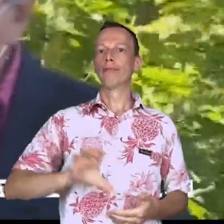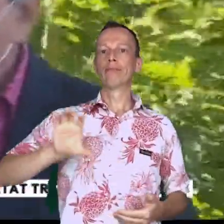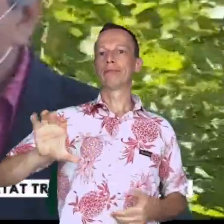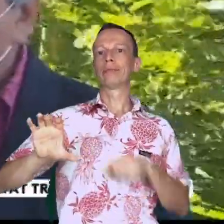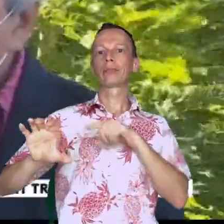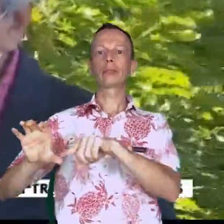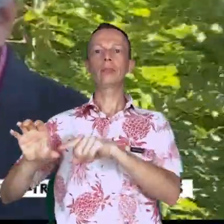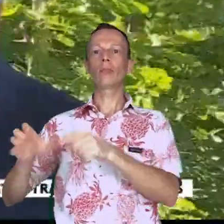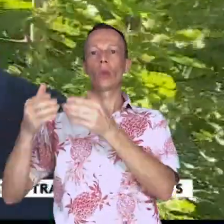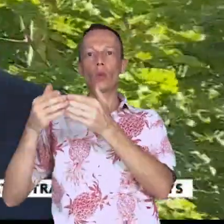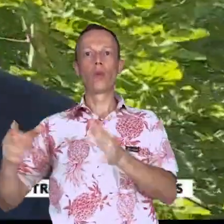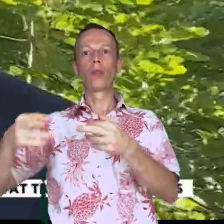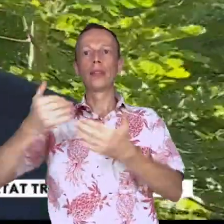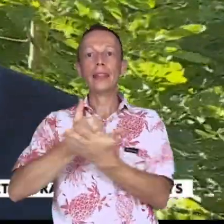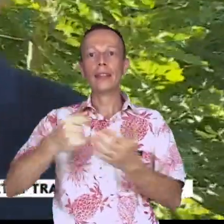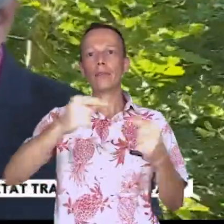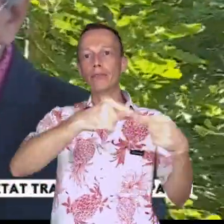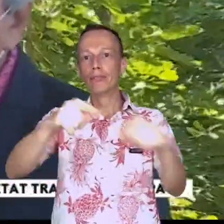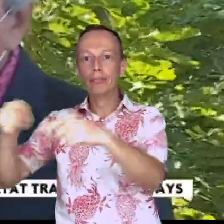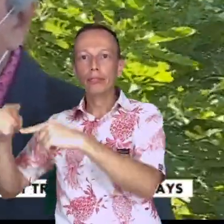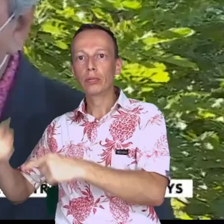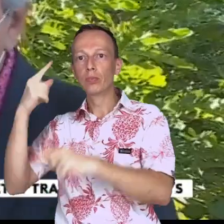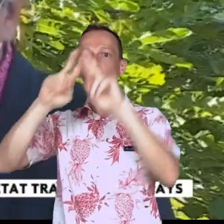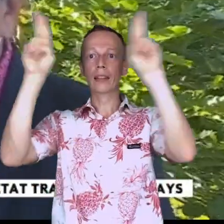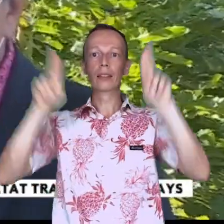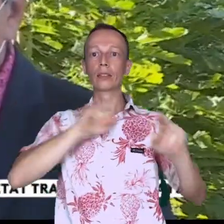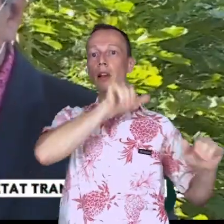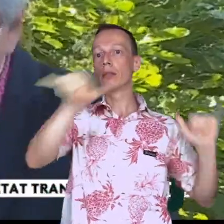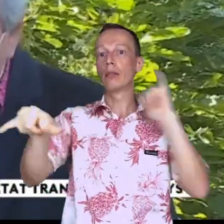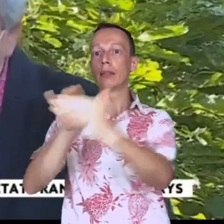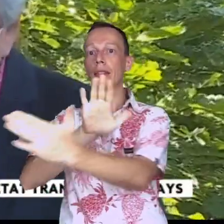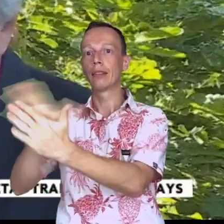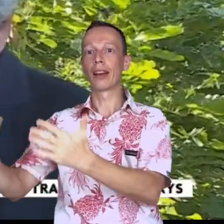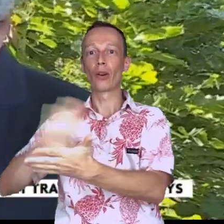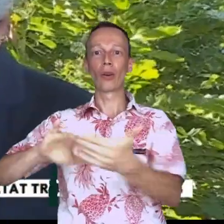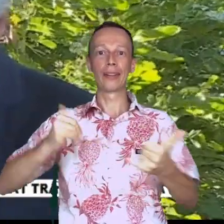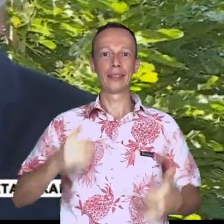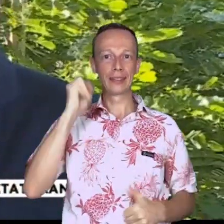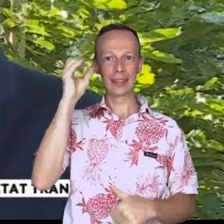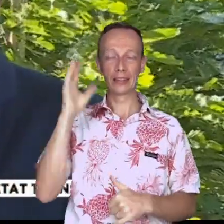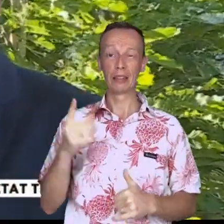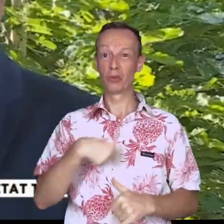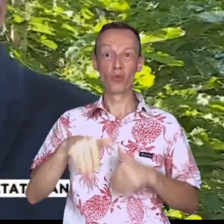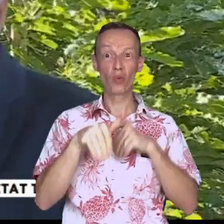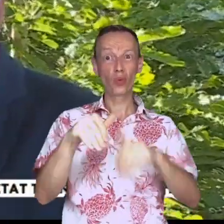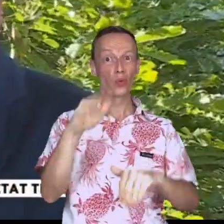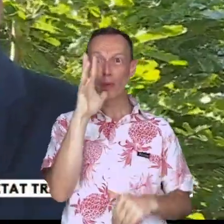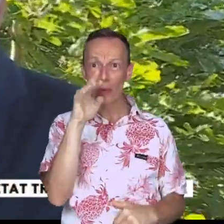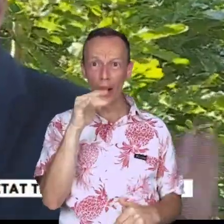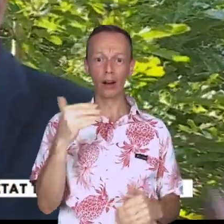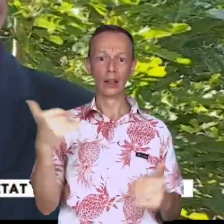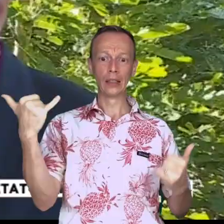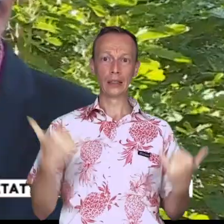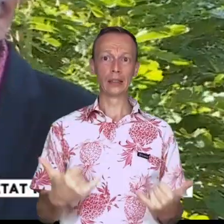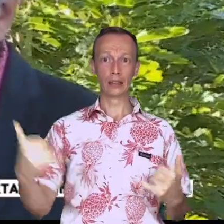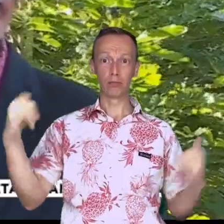de Tahiti au travers d'un aéroport, d'un port. Et si on veut développer les marquises, il faut rattacher